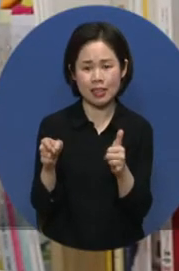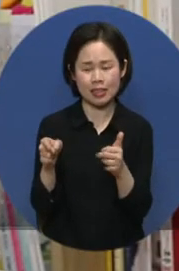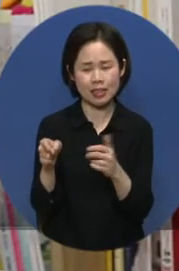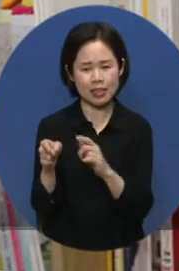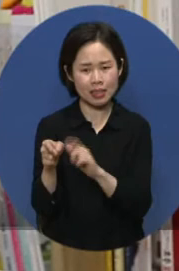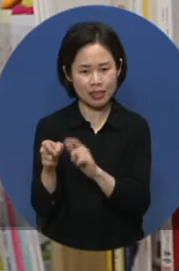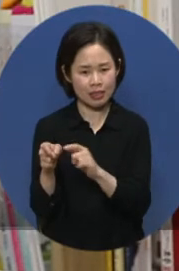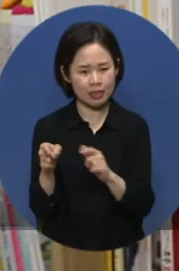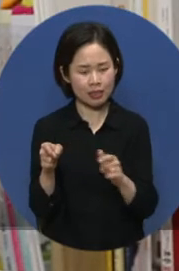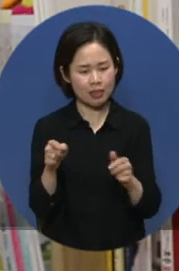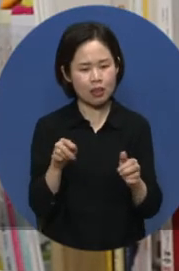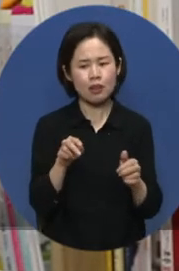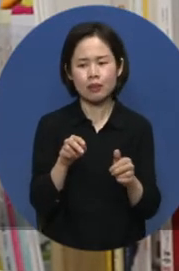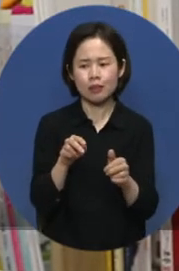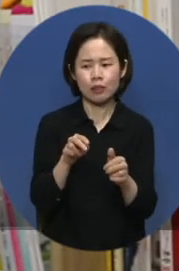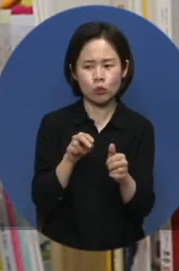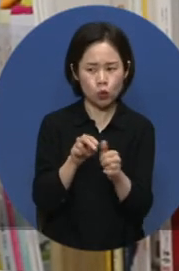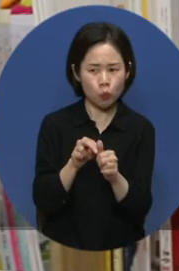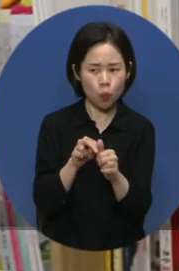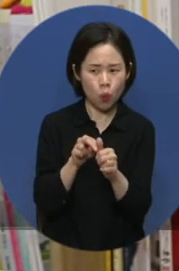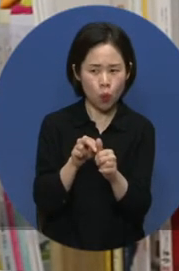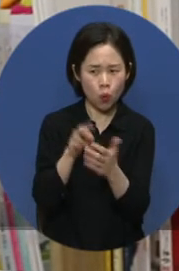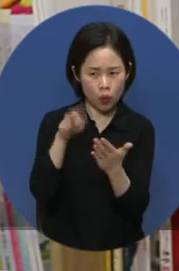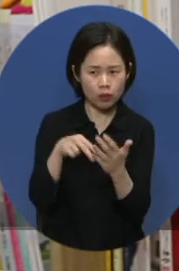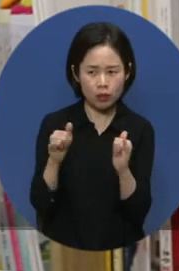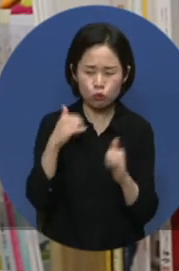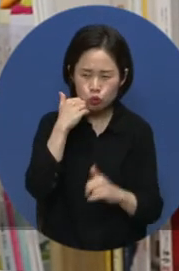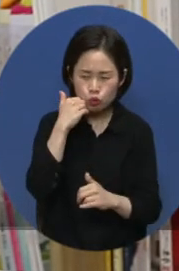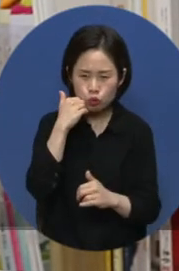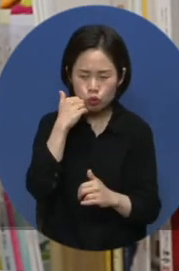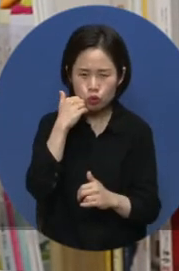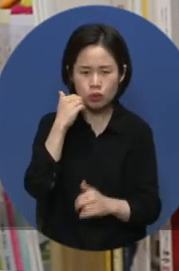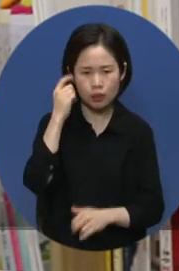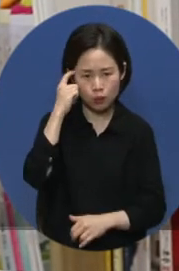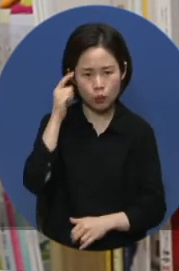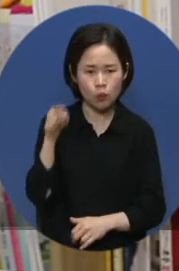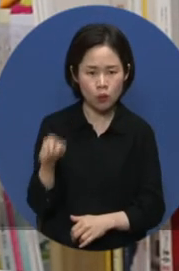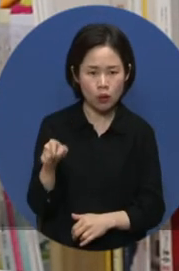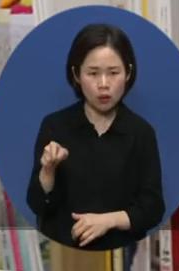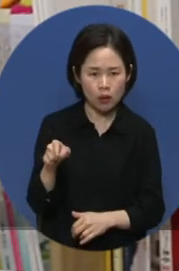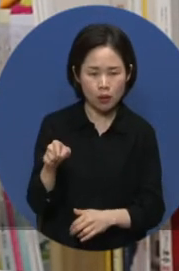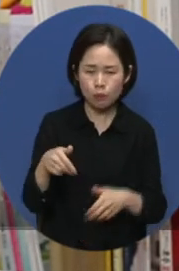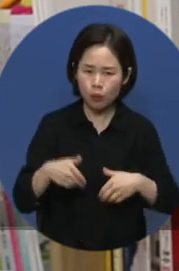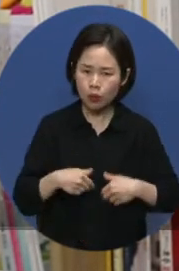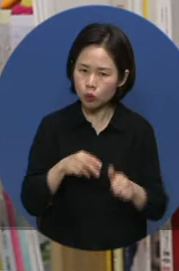접할 사람들이 누구인가를 생각하고요. 그들에게 필요한 정보가 무엇인지 판단을 하고